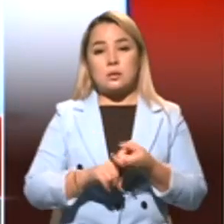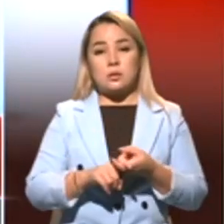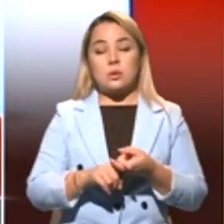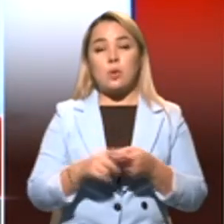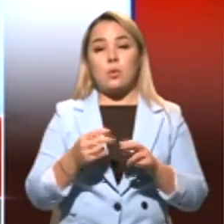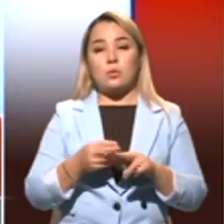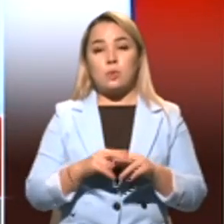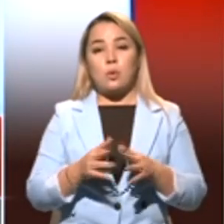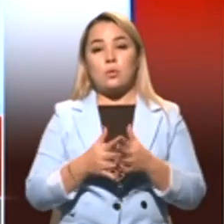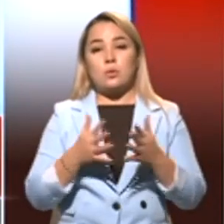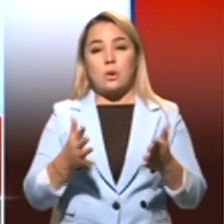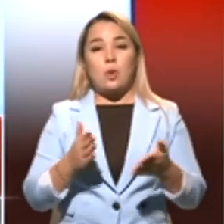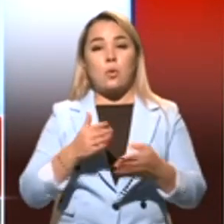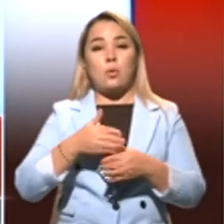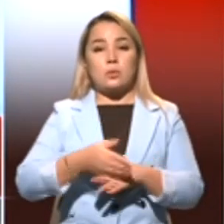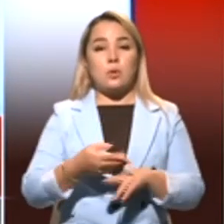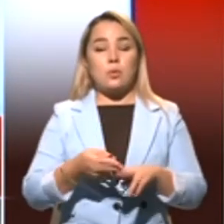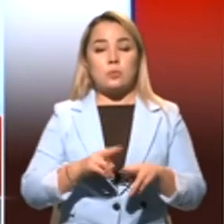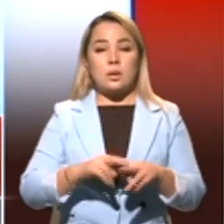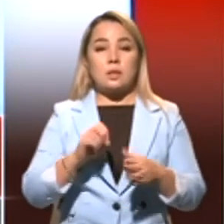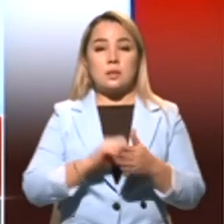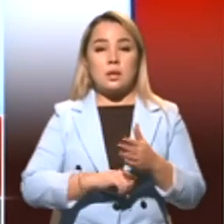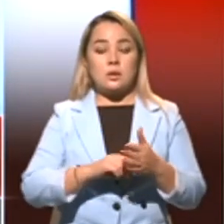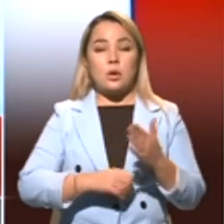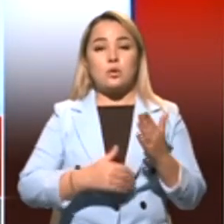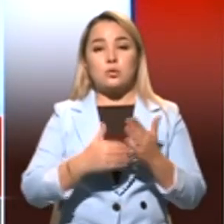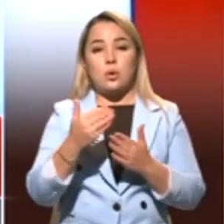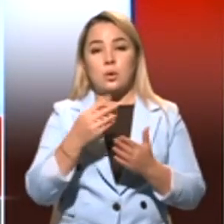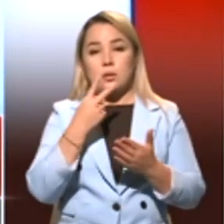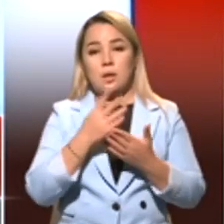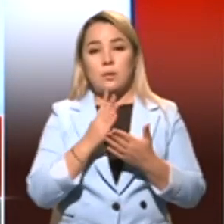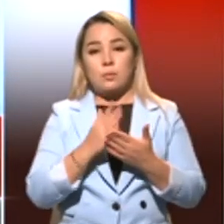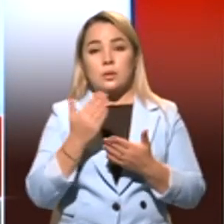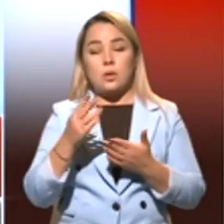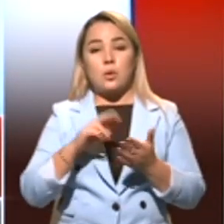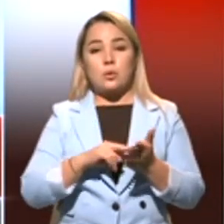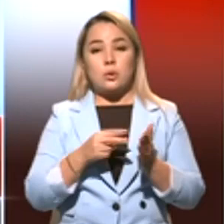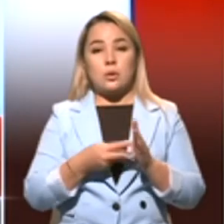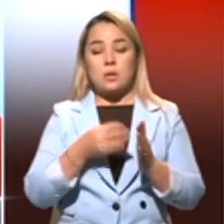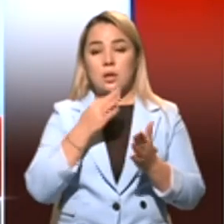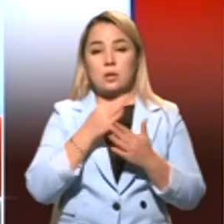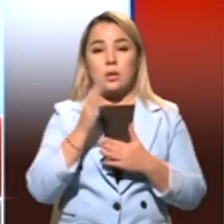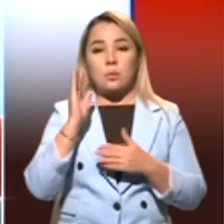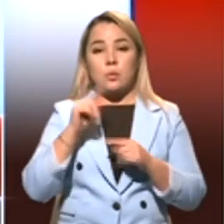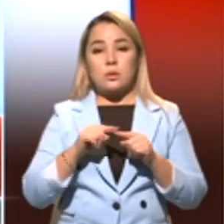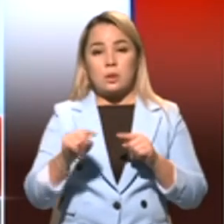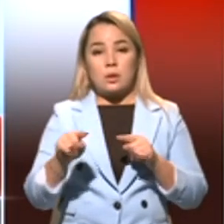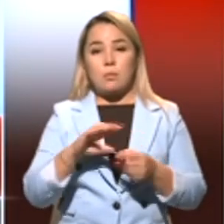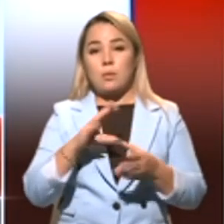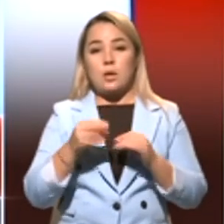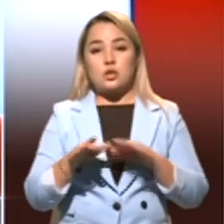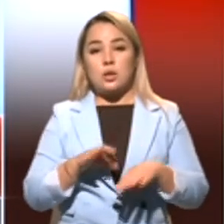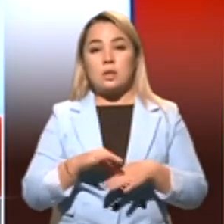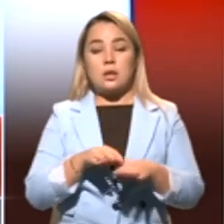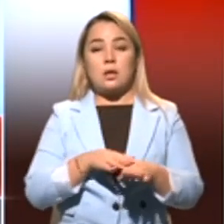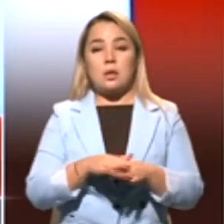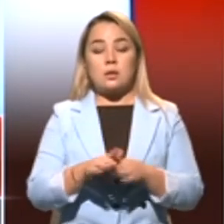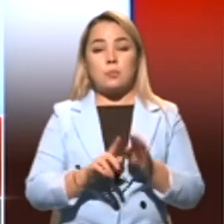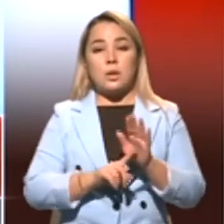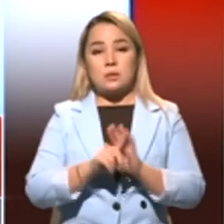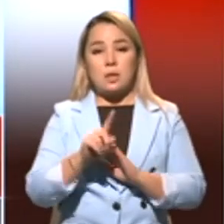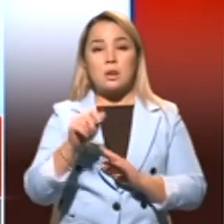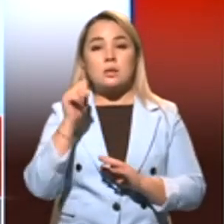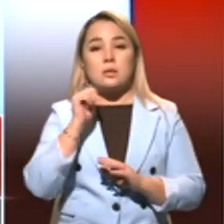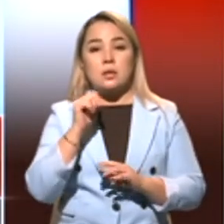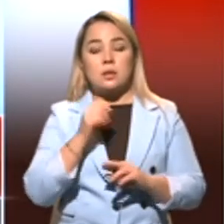бір үлкен қонақтардың келуі де осы съездің бір жоғары көтеріп отыр. Алдағы жоспарланған барлық іс-шаралар басталып кетті. Съез ертең